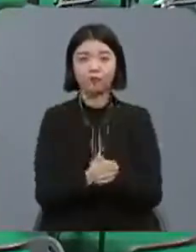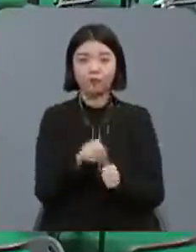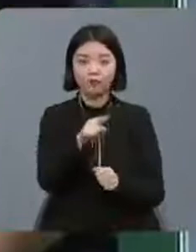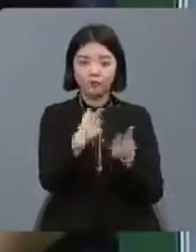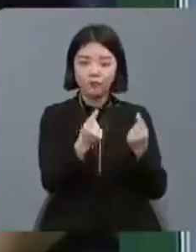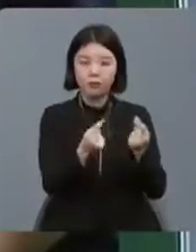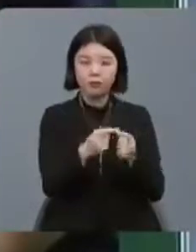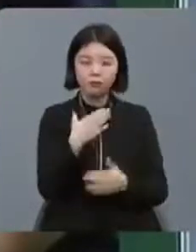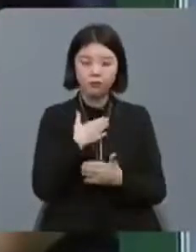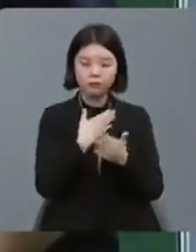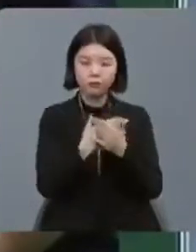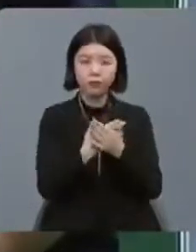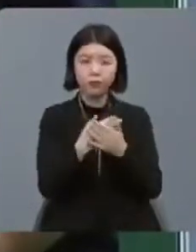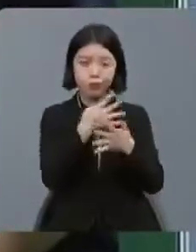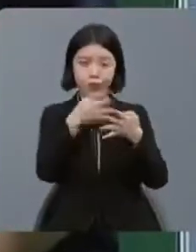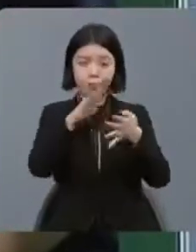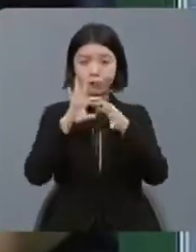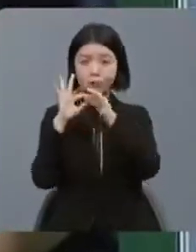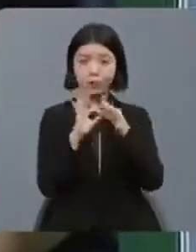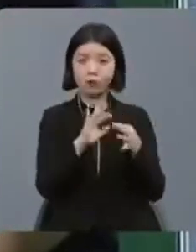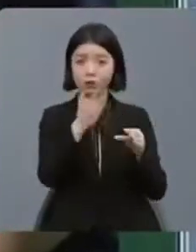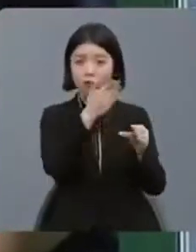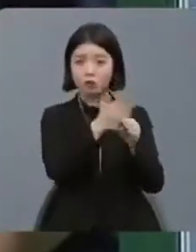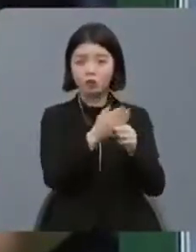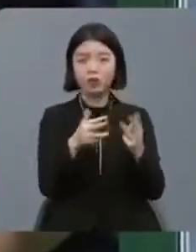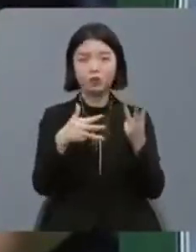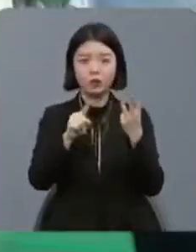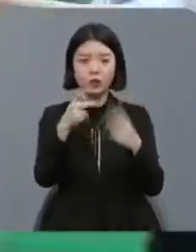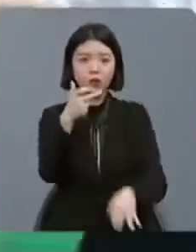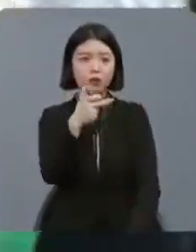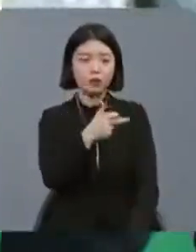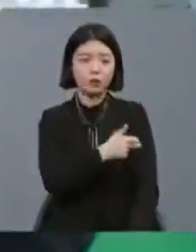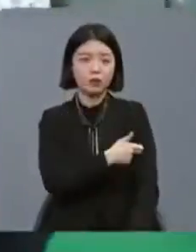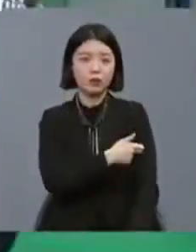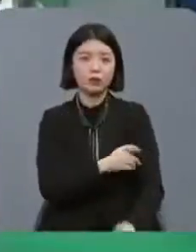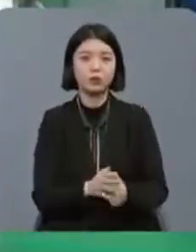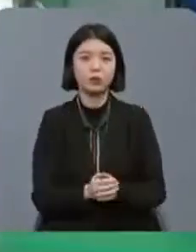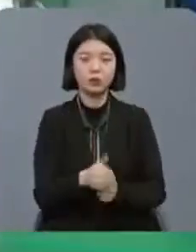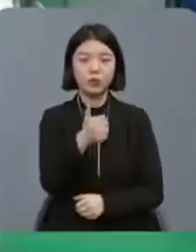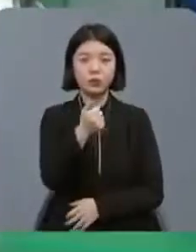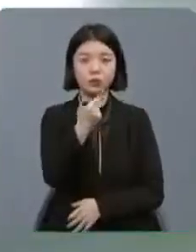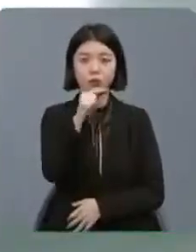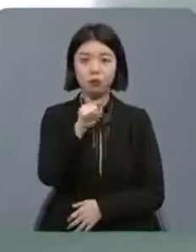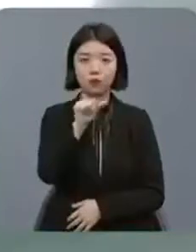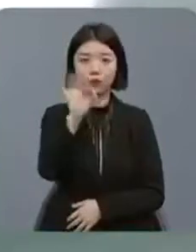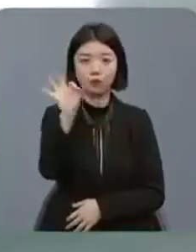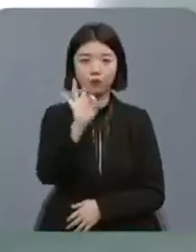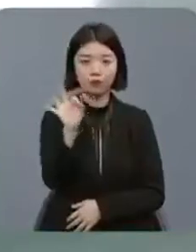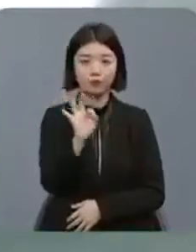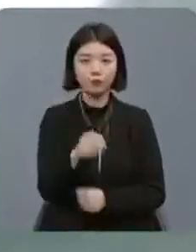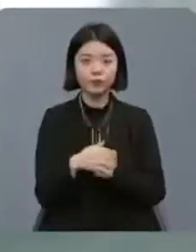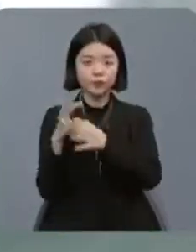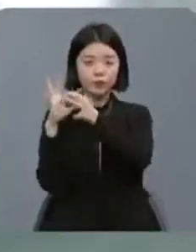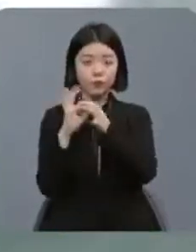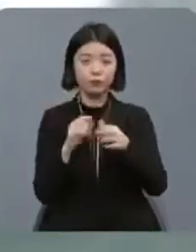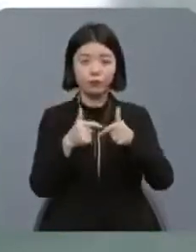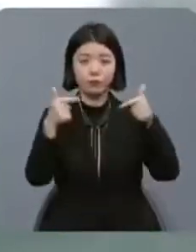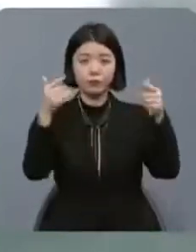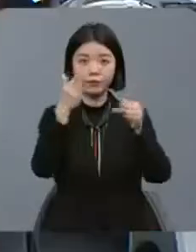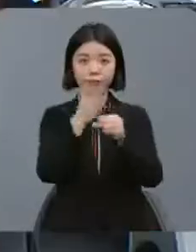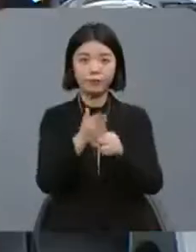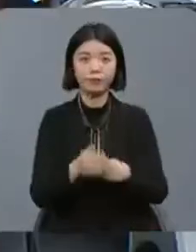이처럼 불안한 지표가 이어지는 가운데 3차 백신 접종률은 57.5%로 꾸준히 늘고